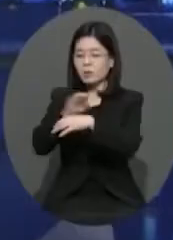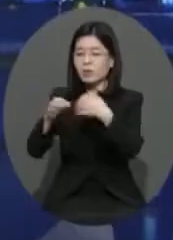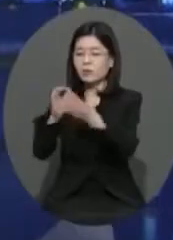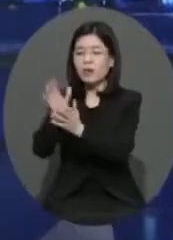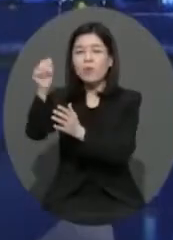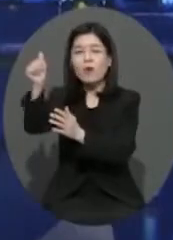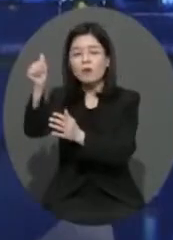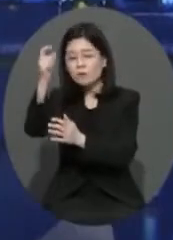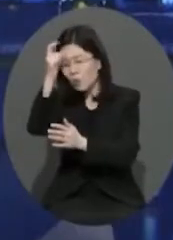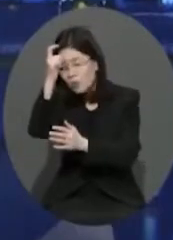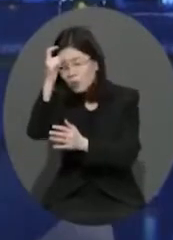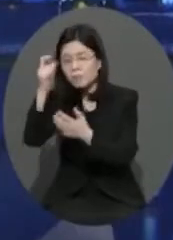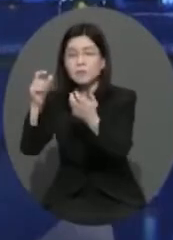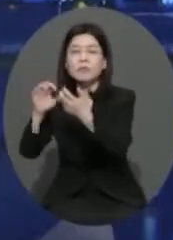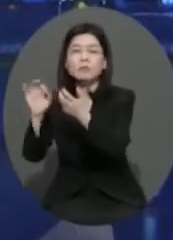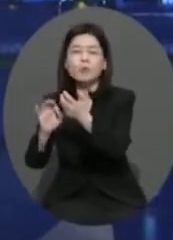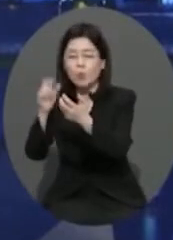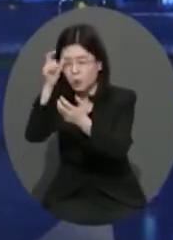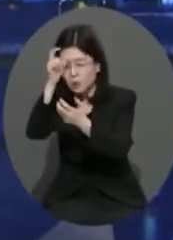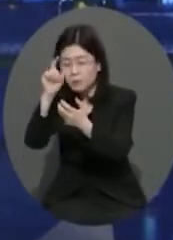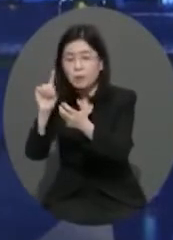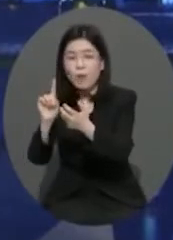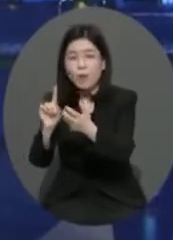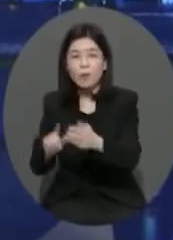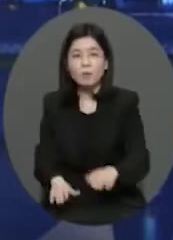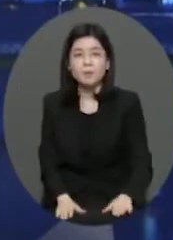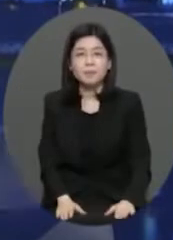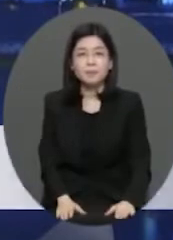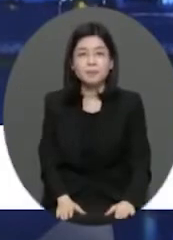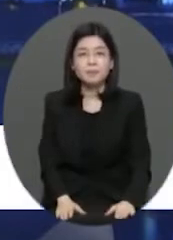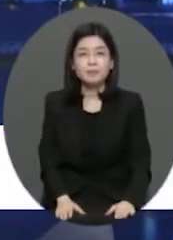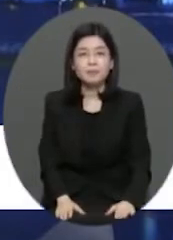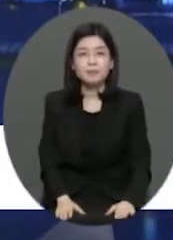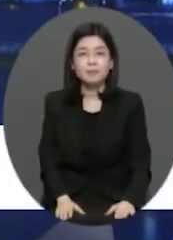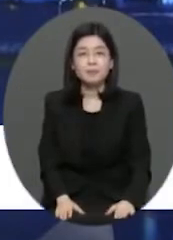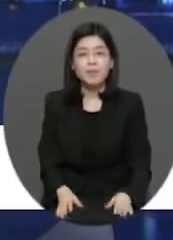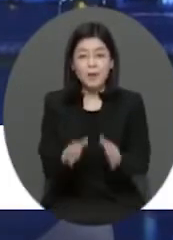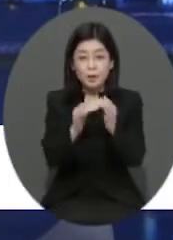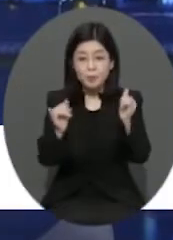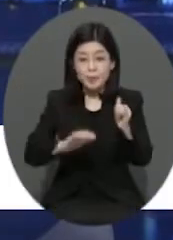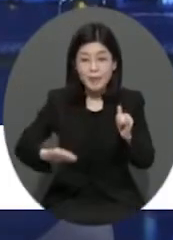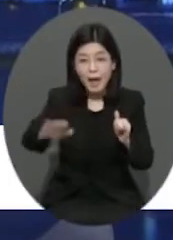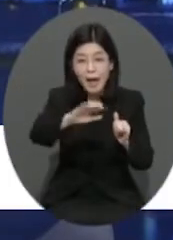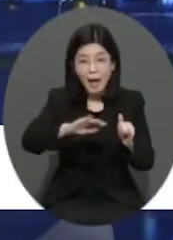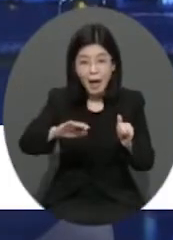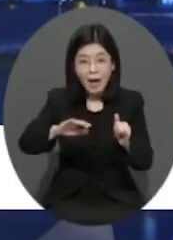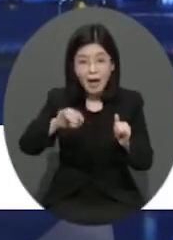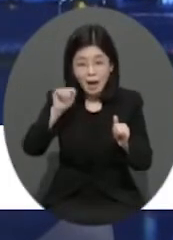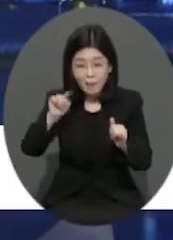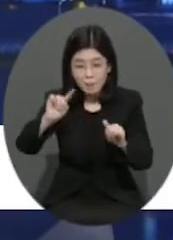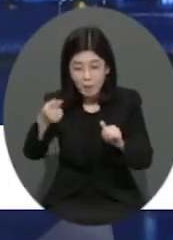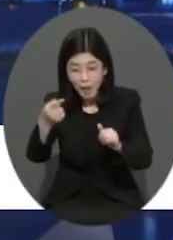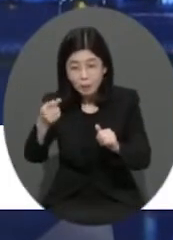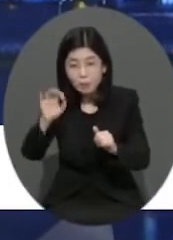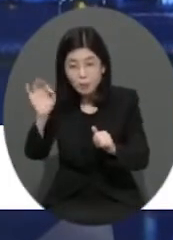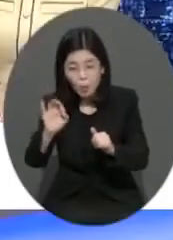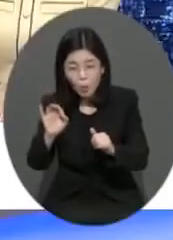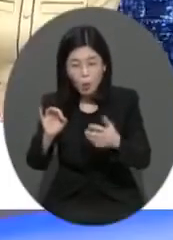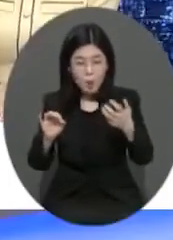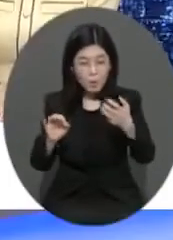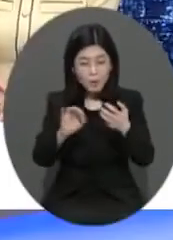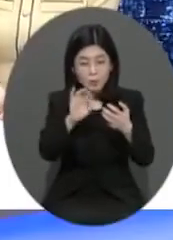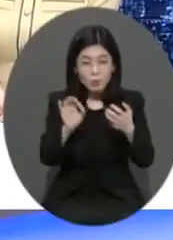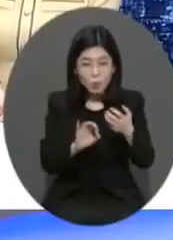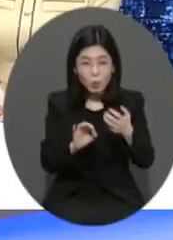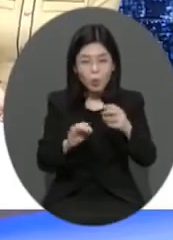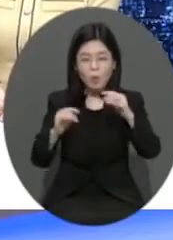80% 와 전국민 재난 지원금의 차이는 1.5 정도로 추정되고 있습니다 아 지금 이제 정부여당 해서 주장을 하는